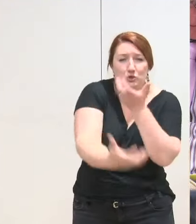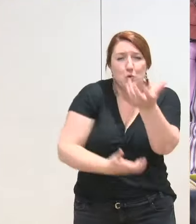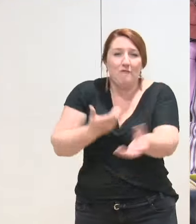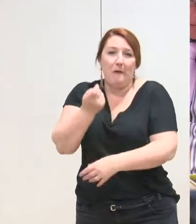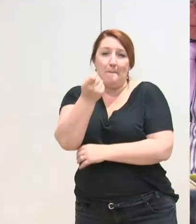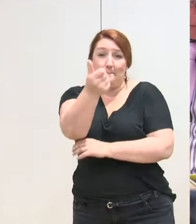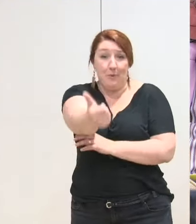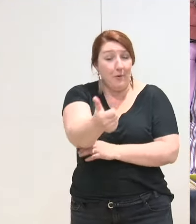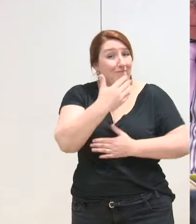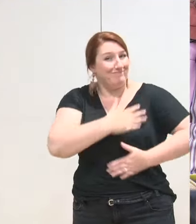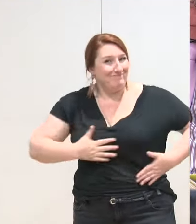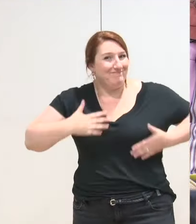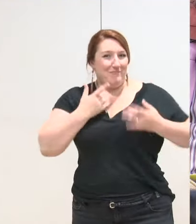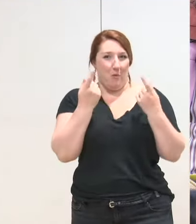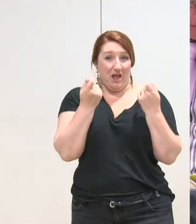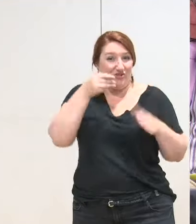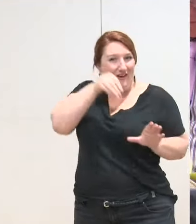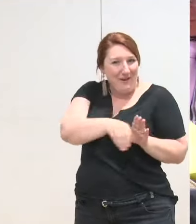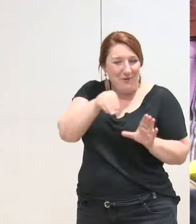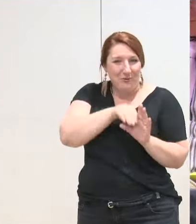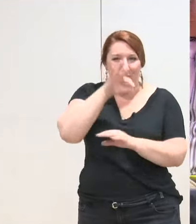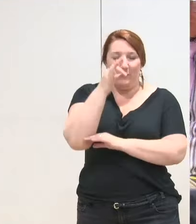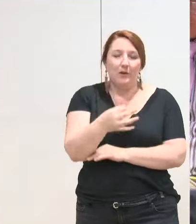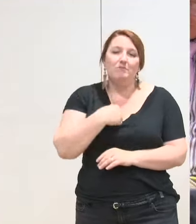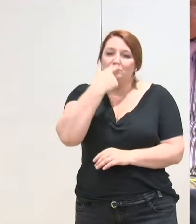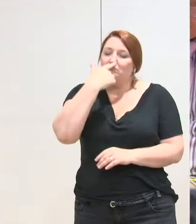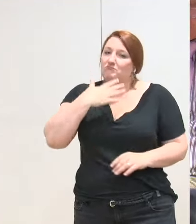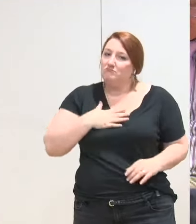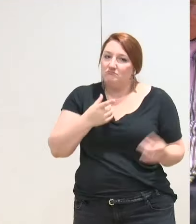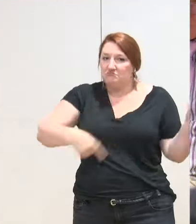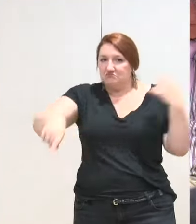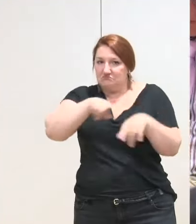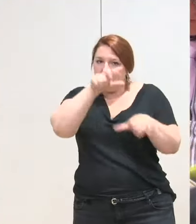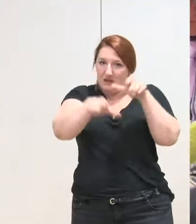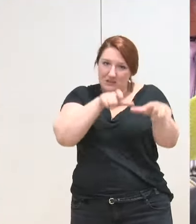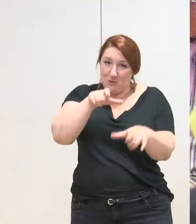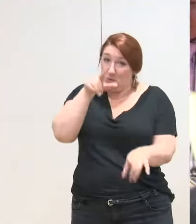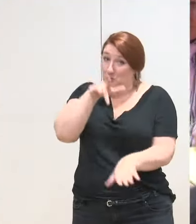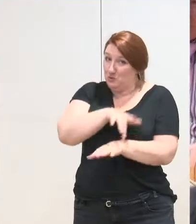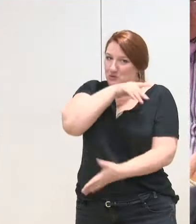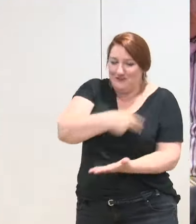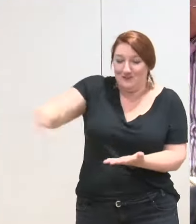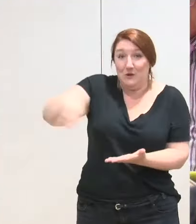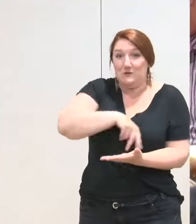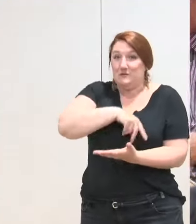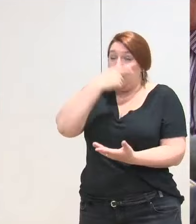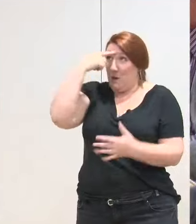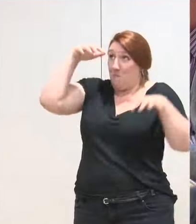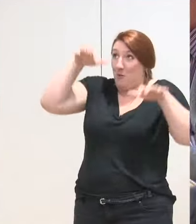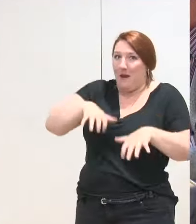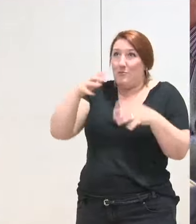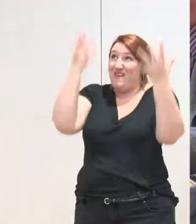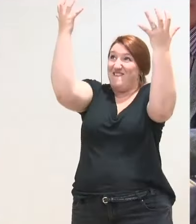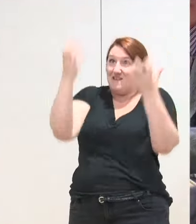public on s'en réjouit pour nos finances et puis d'ailleurs je pense que certains d'entre vous ont dû faire aussi la danse de la pluie parce qu'au cours de l'été il a